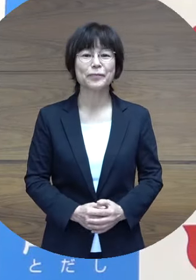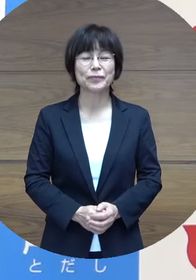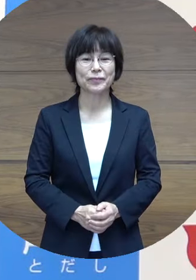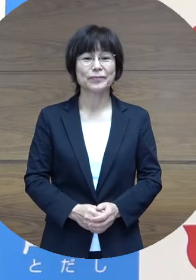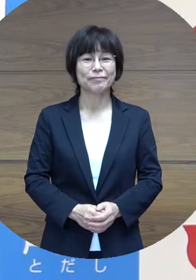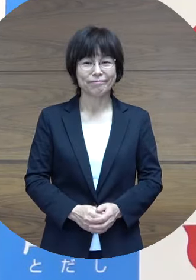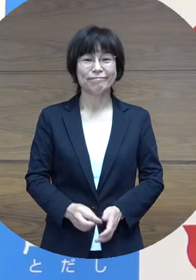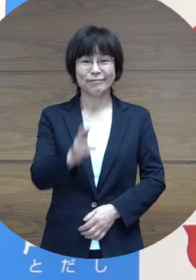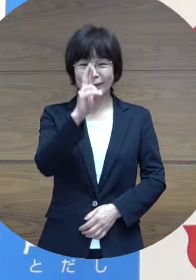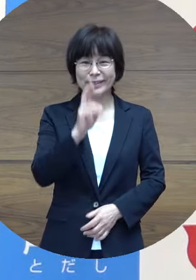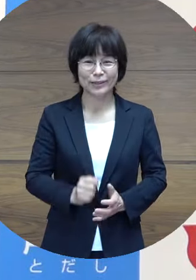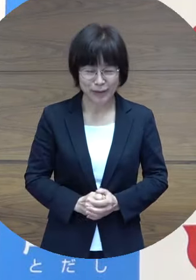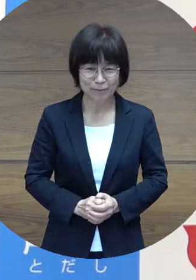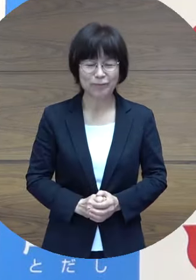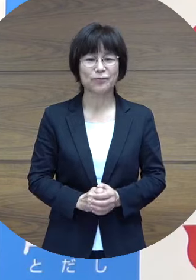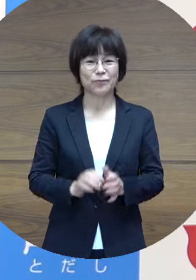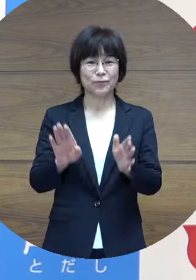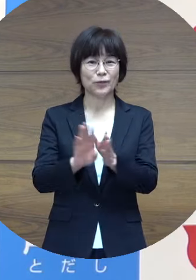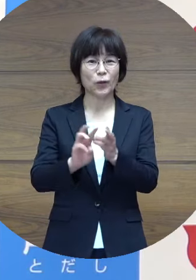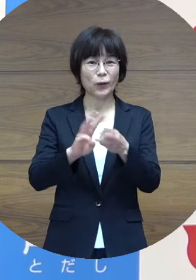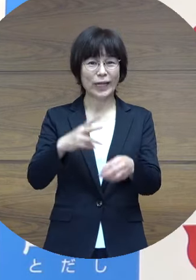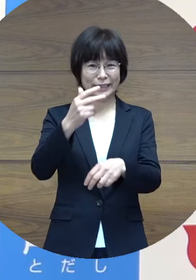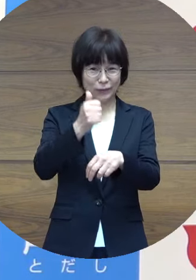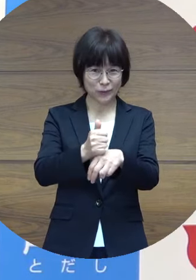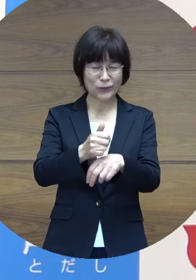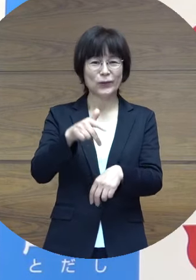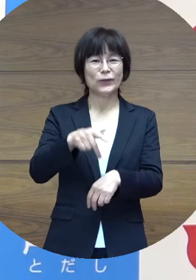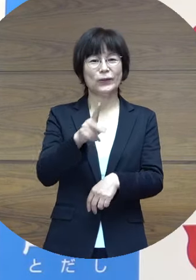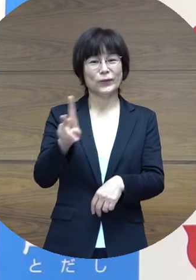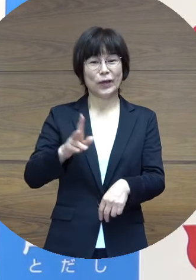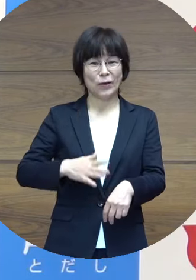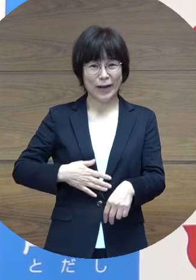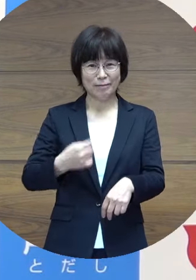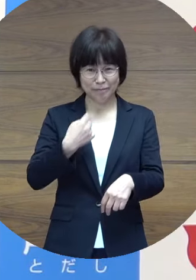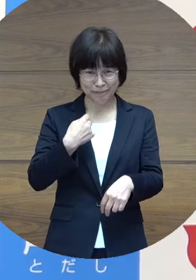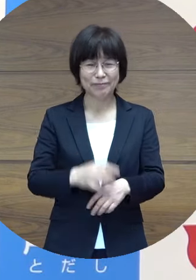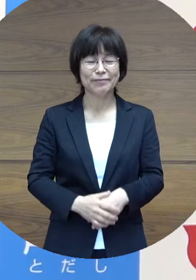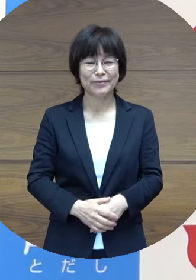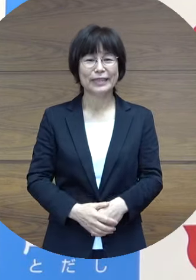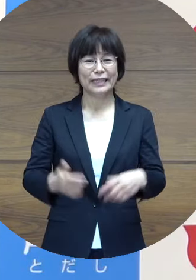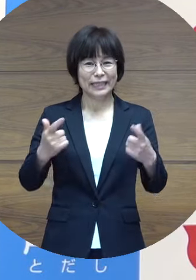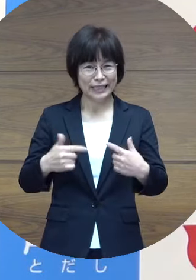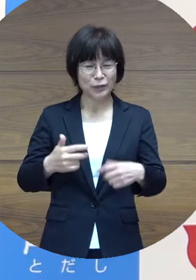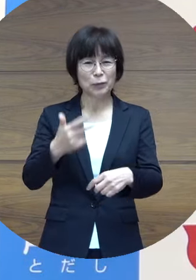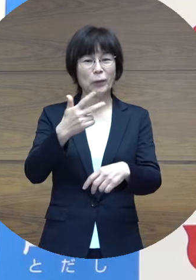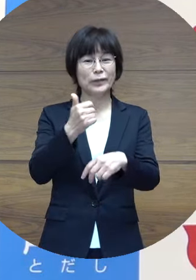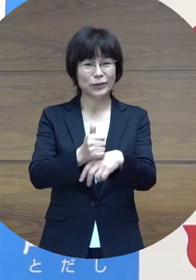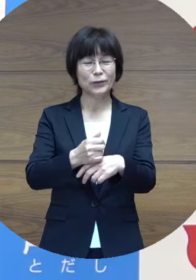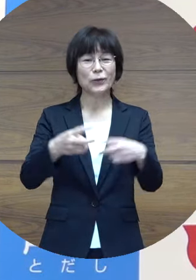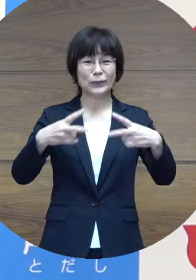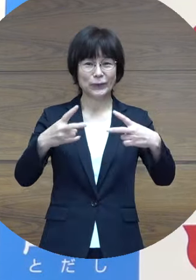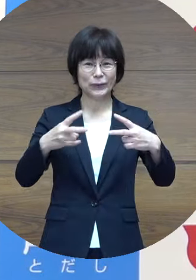皆さんこんにちは、戸田市長の菅原文人です。いつも市長ニュースをご覧いただきありがとうございます